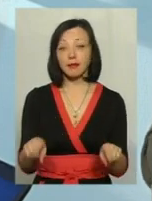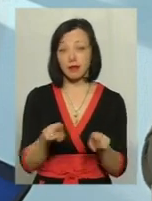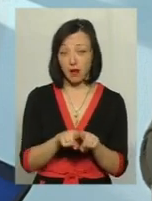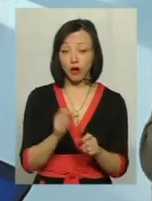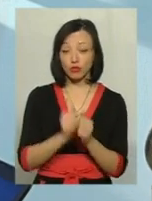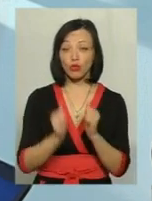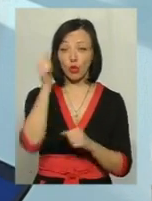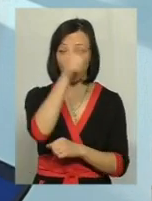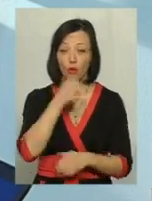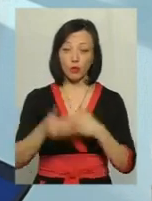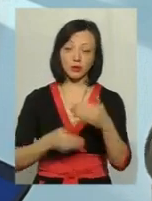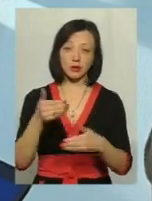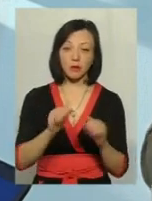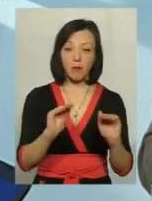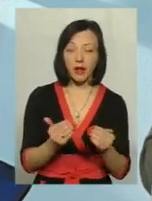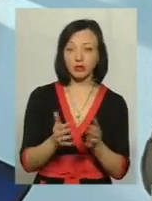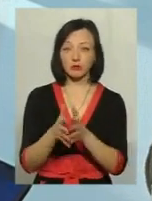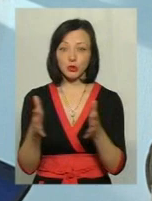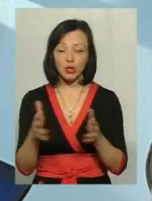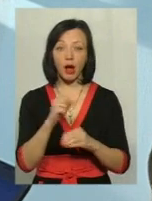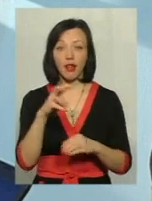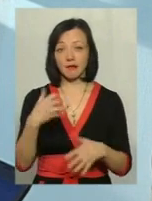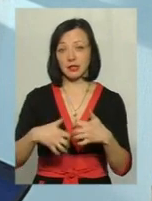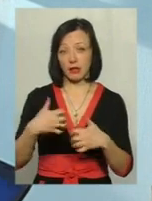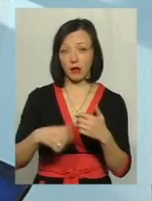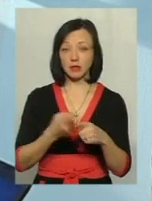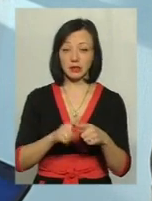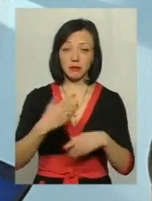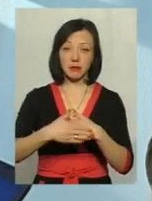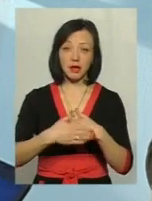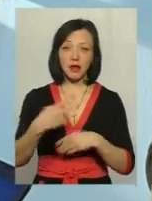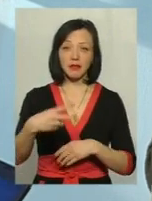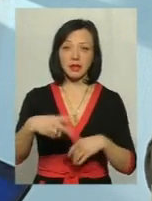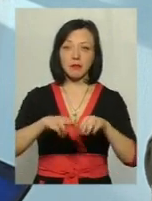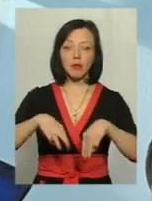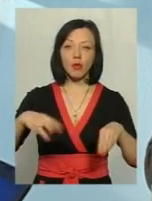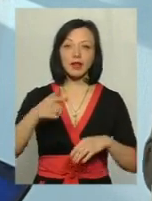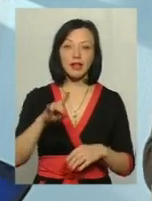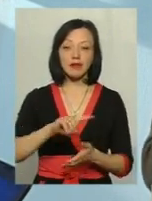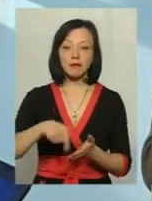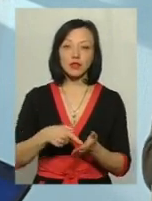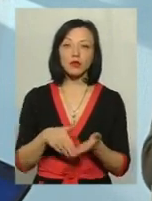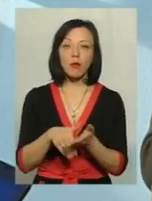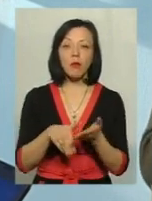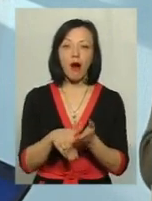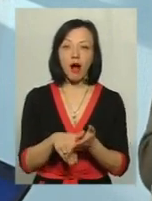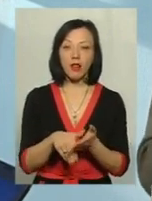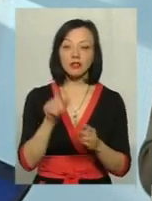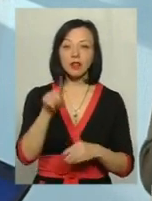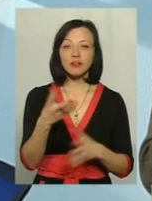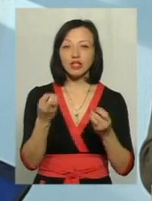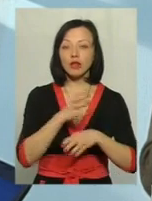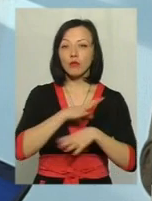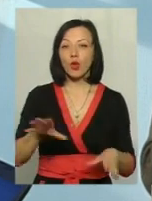воно щороку, ну десь трошки менше, трошки більше, але в середньому це біля 20 мільйонів гривень. Місто допомагало навіть ще коли і не